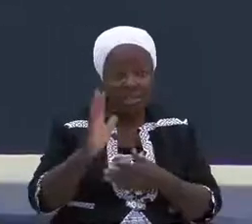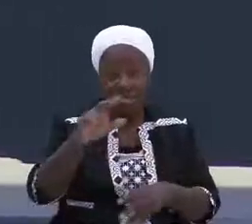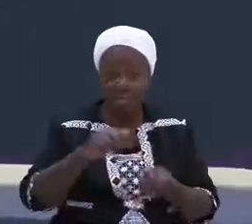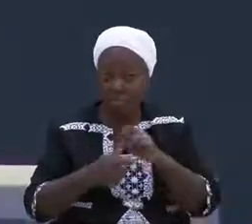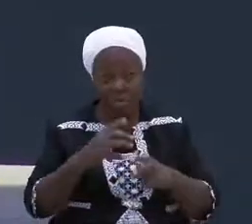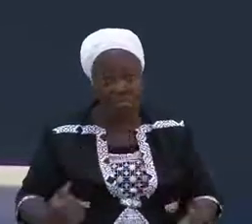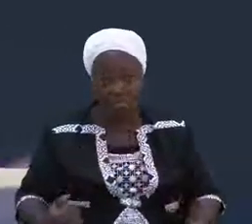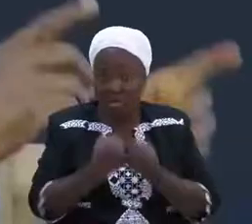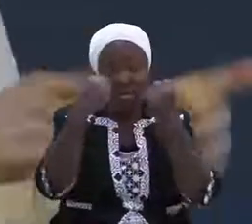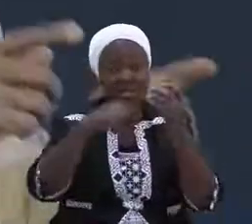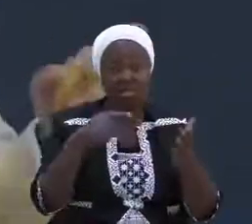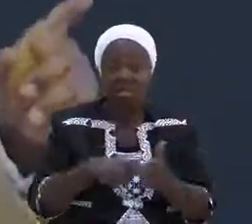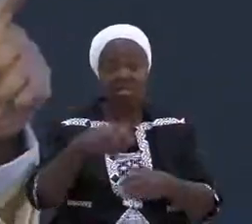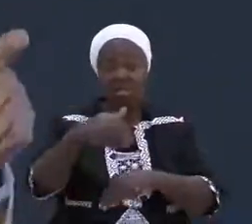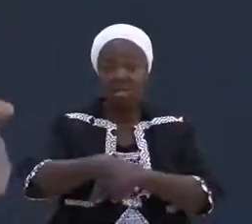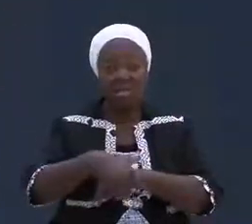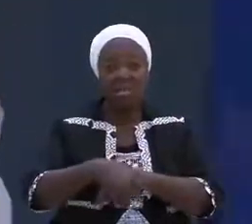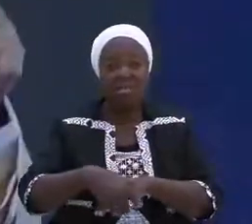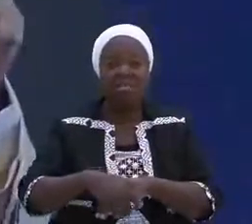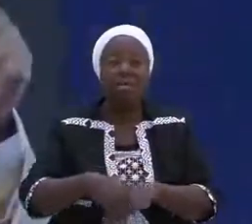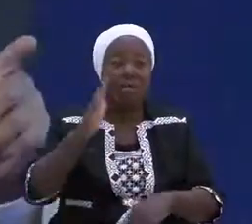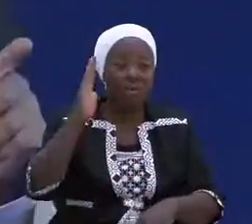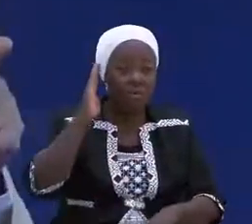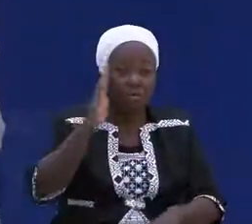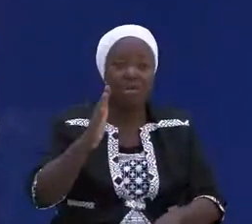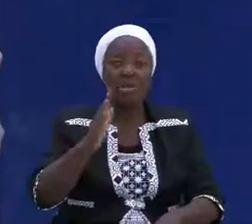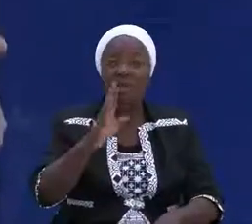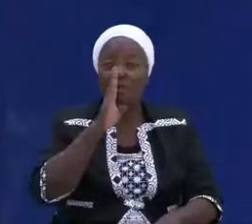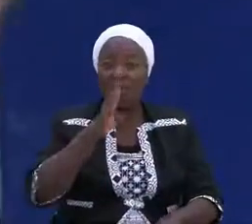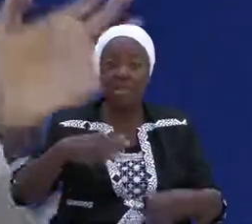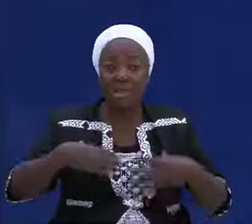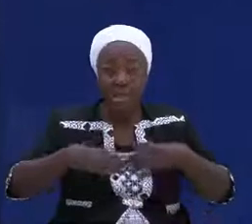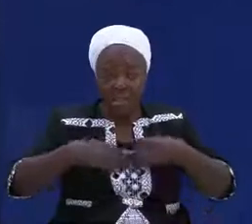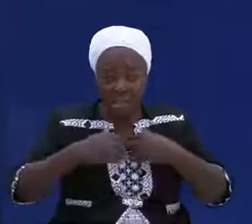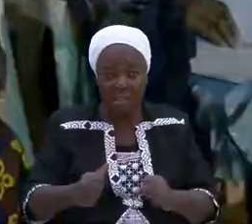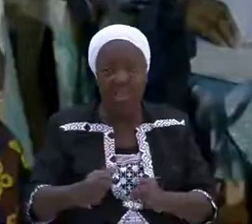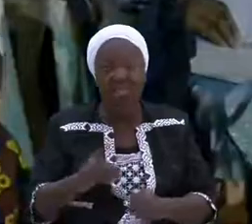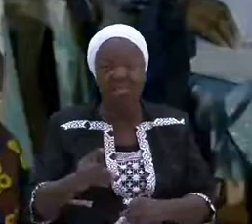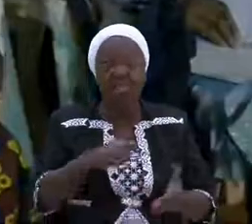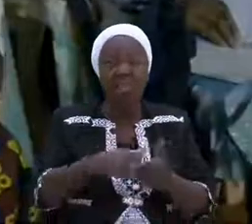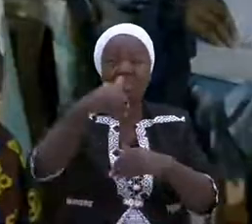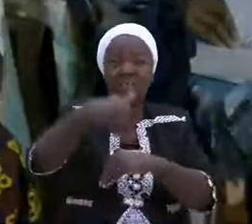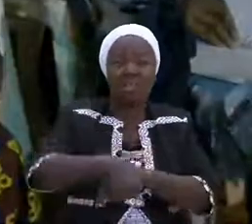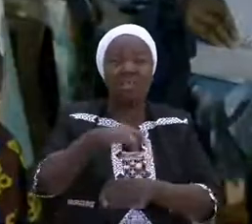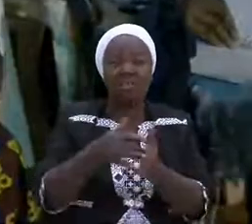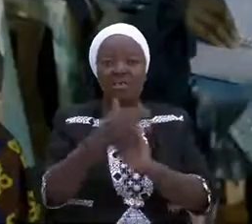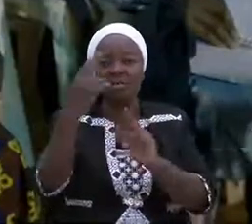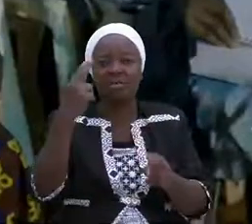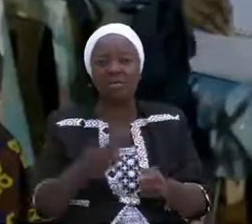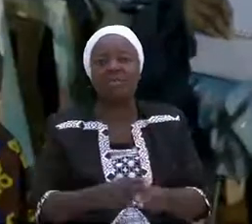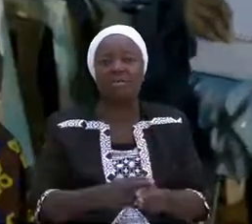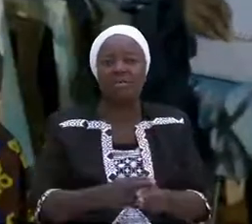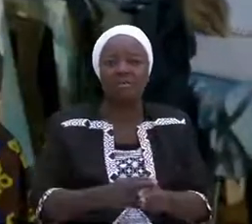défi, que ce soit, nous serons tous guéris au nom de Jésus.